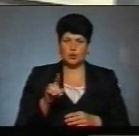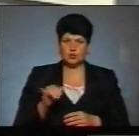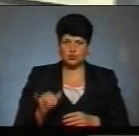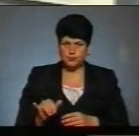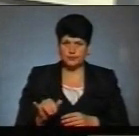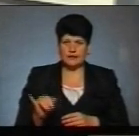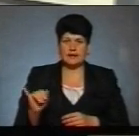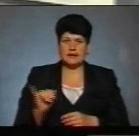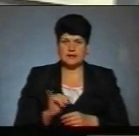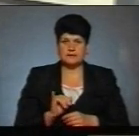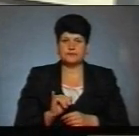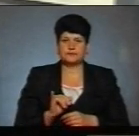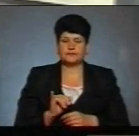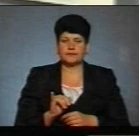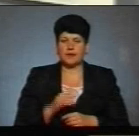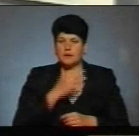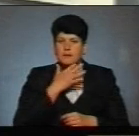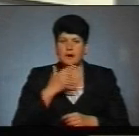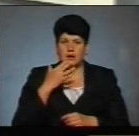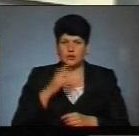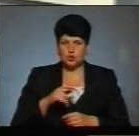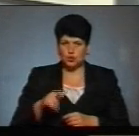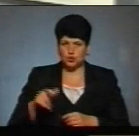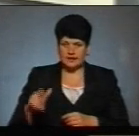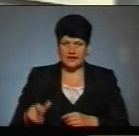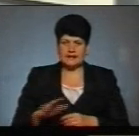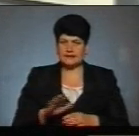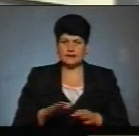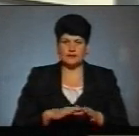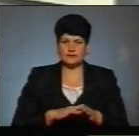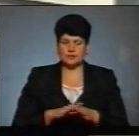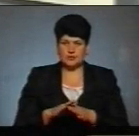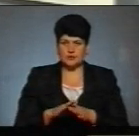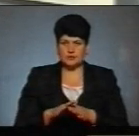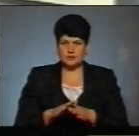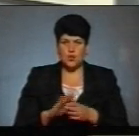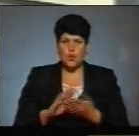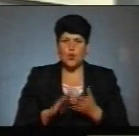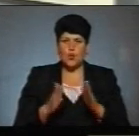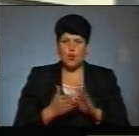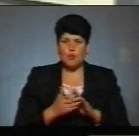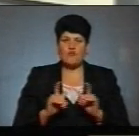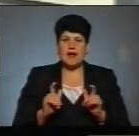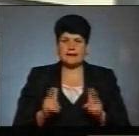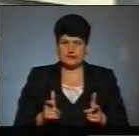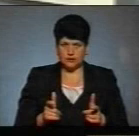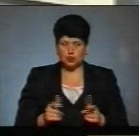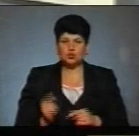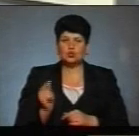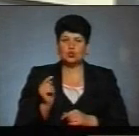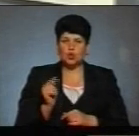Так, і багато людей, які не дотримуються якраз умов карантину.